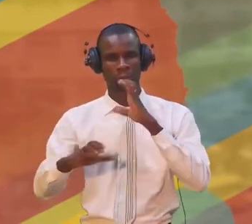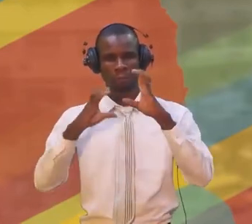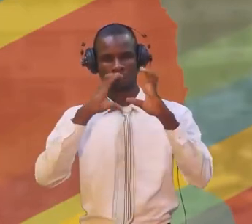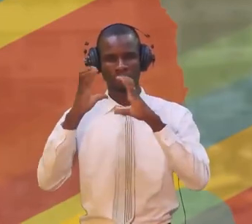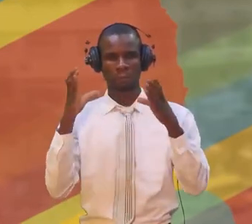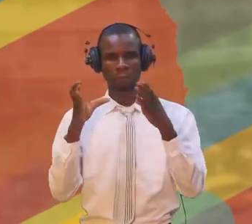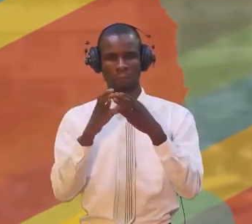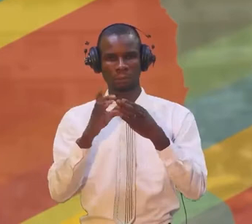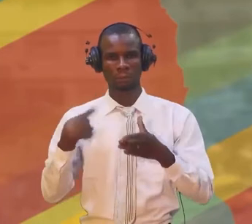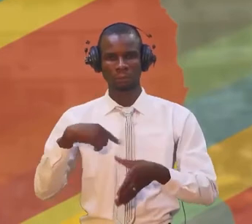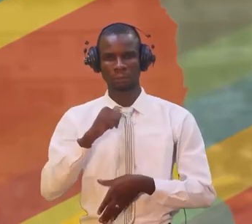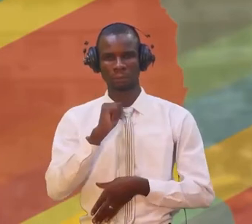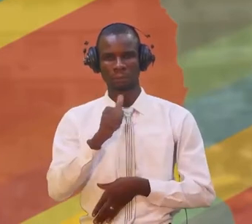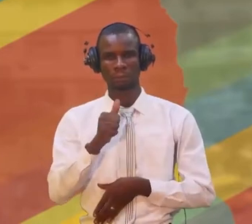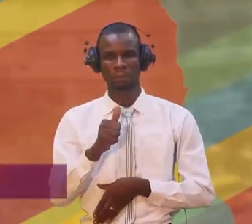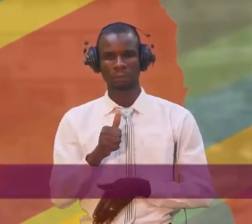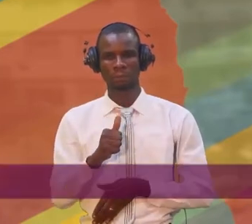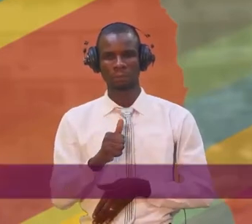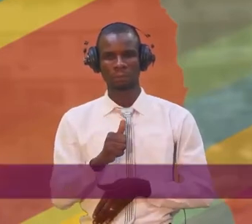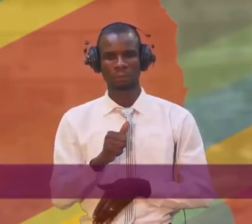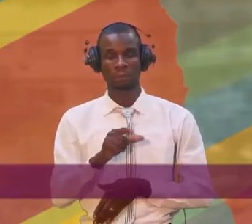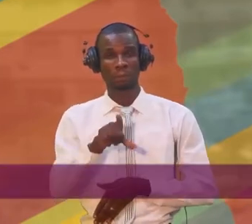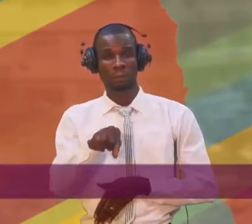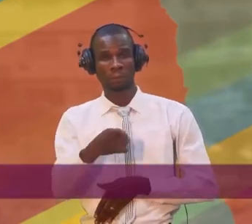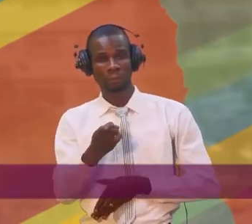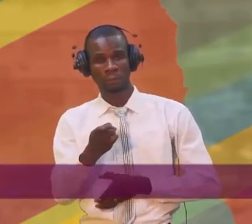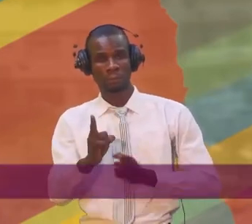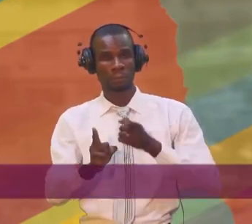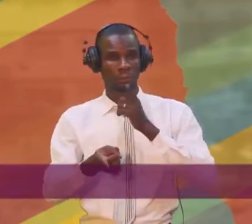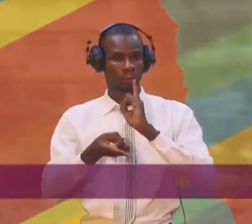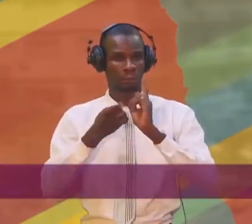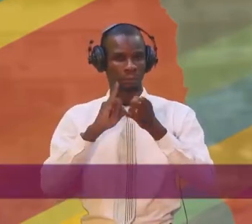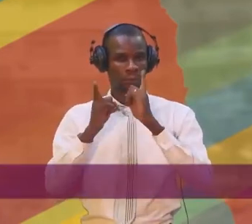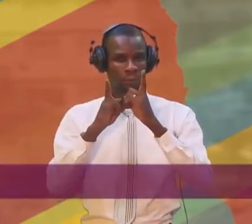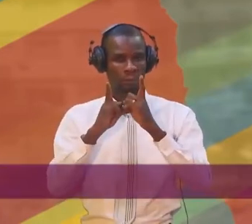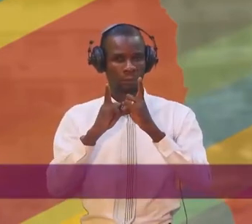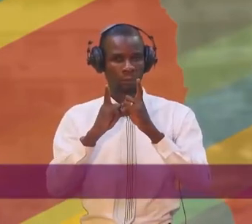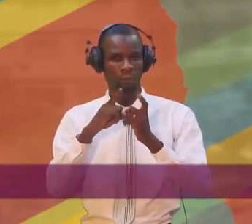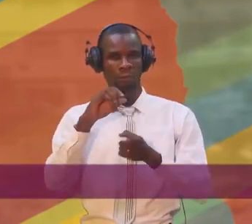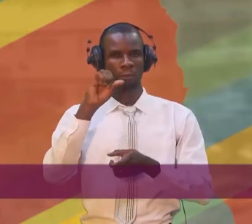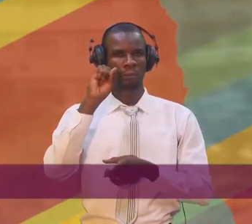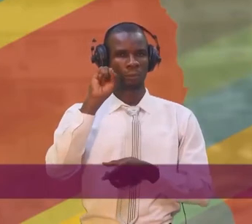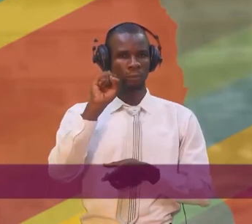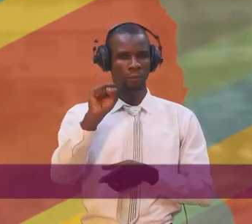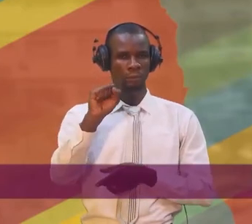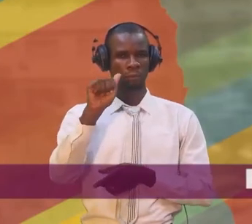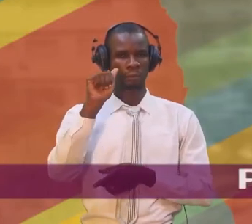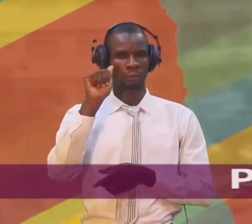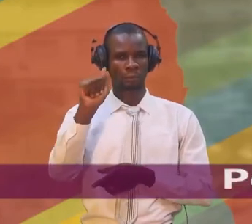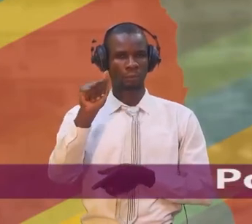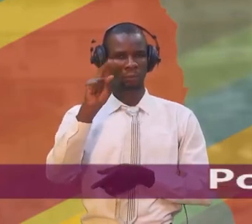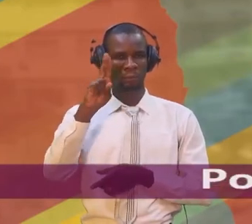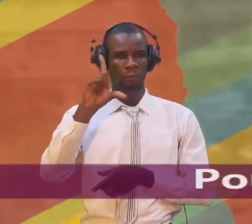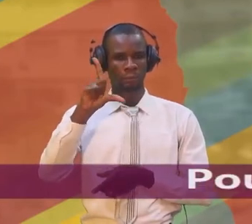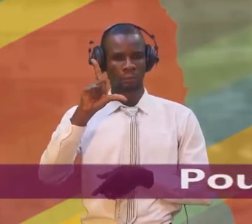ikiwa hawawezi kuwasiliana na walio hai, sasa ni nani yule basi aliyeongea na